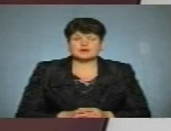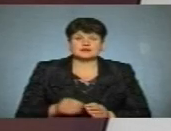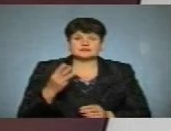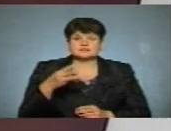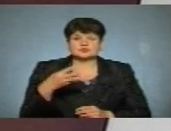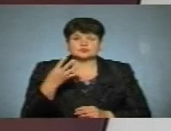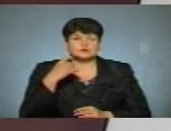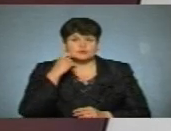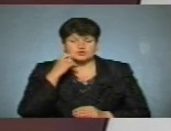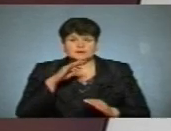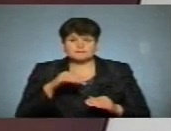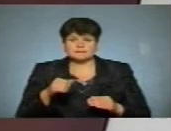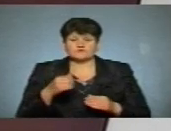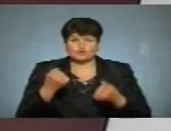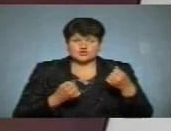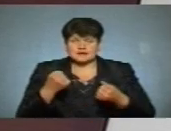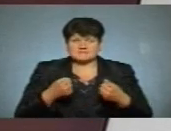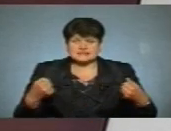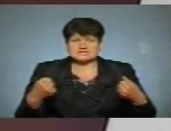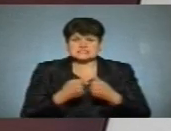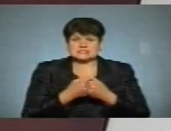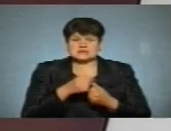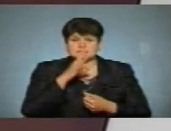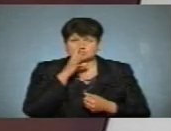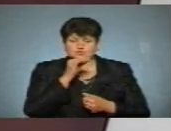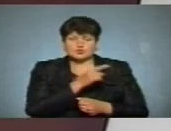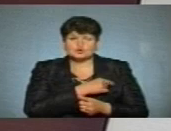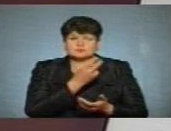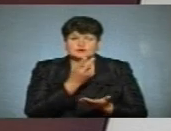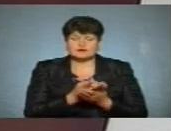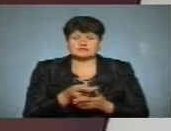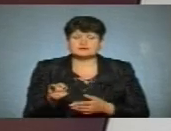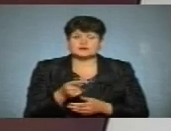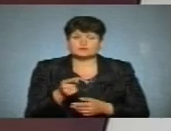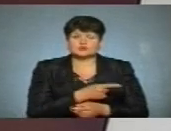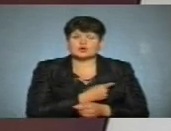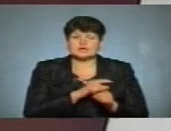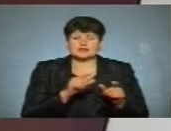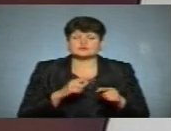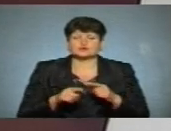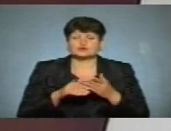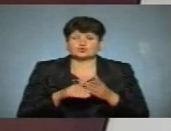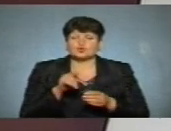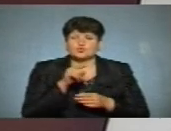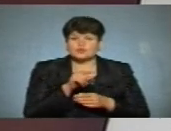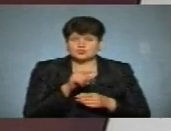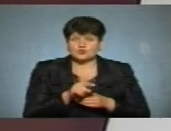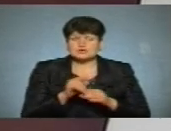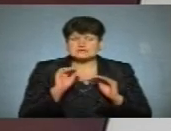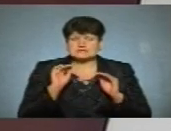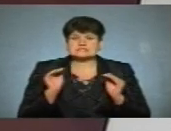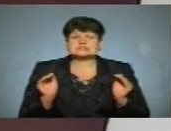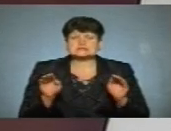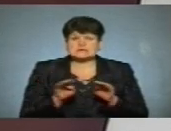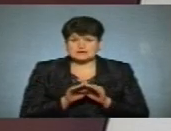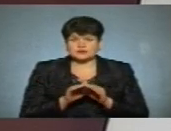34-річного водія після зіткнення його автівки з маршруткою госпіталізували до Тернопільської лікарні швидкої допомоги. У нього підозра на закриту